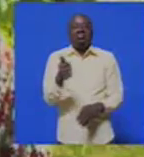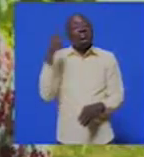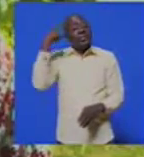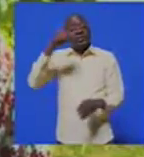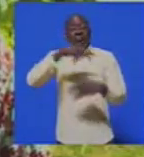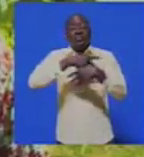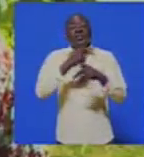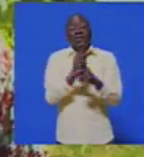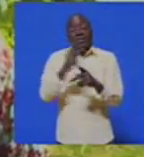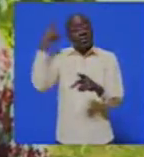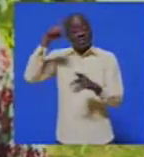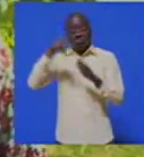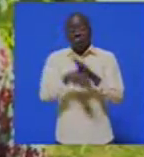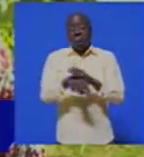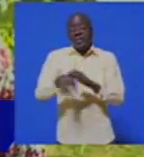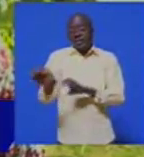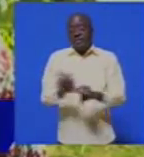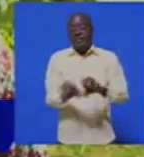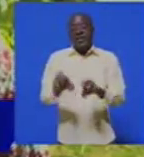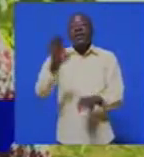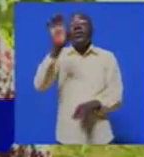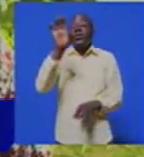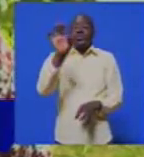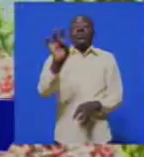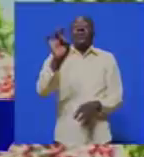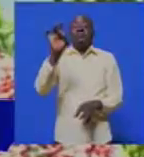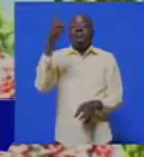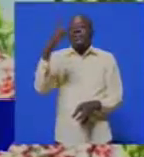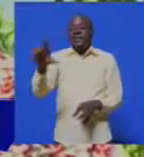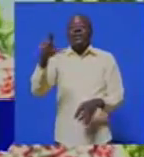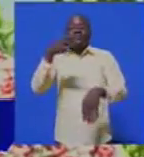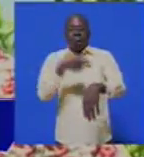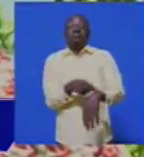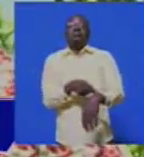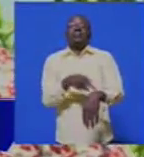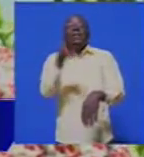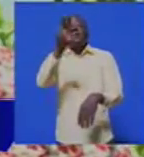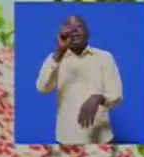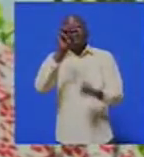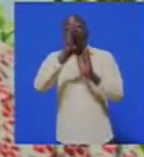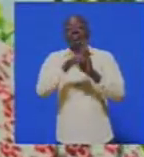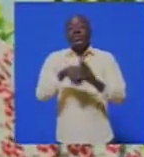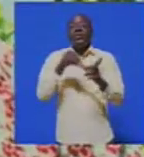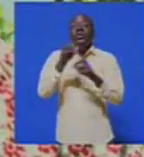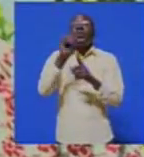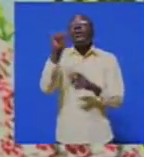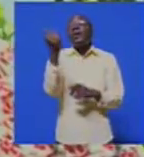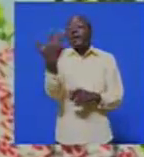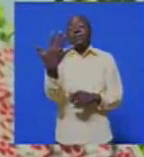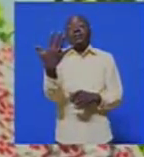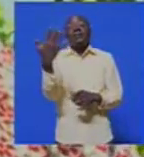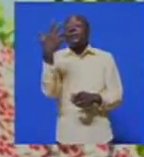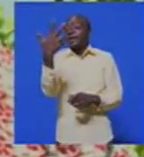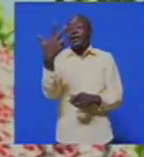mandier et un goutteur fait 8 litres à l'heure. En 30 minutes ou en 15 minutes, j'ai 4 litres